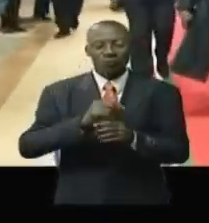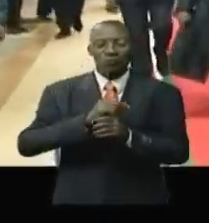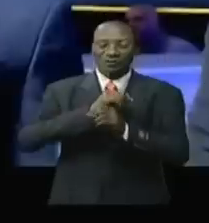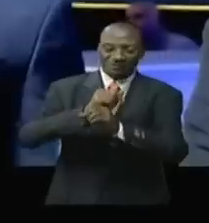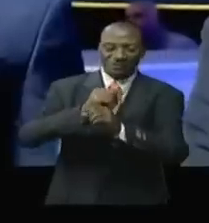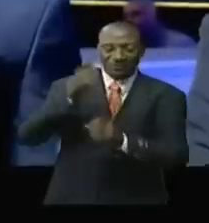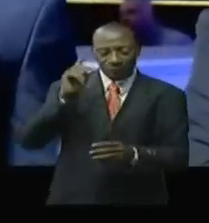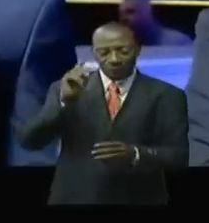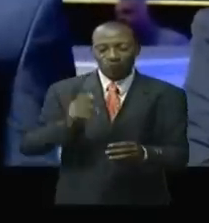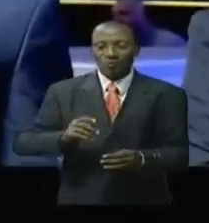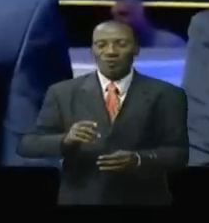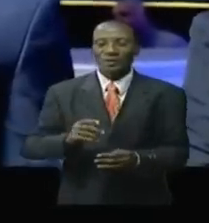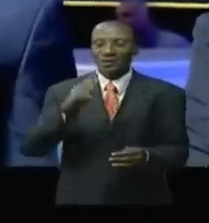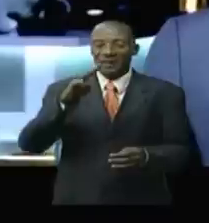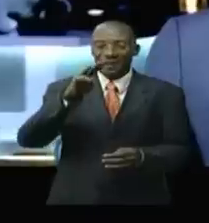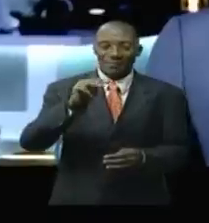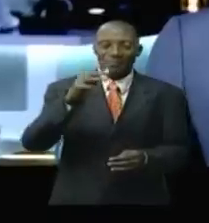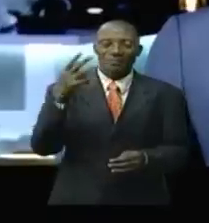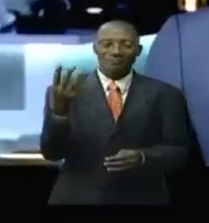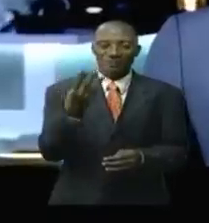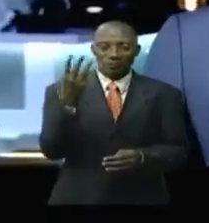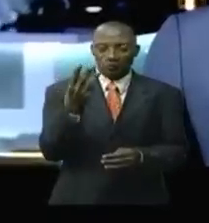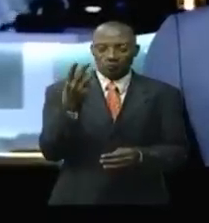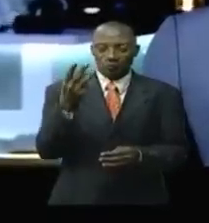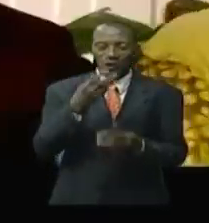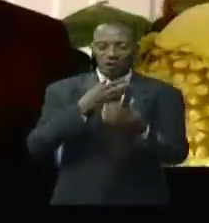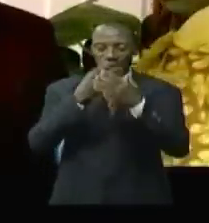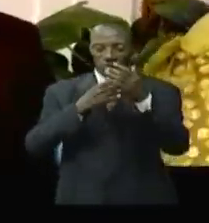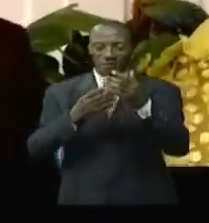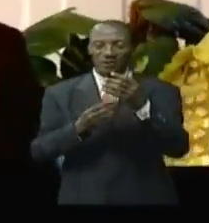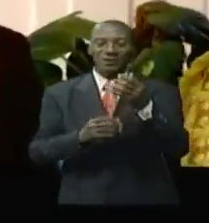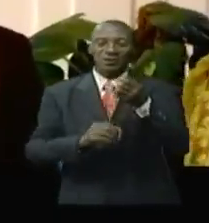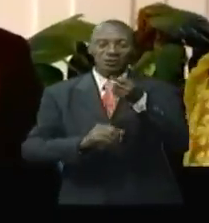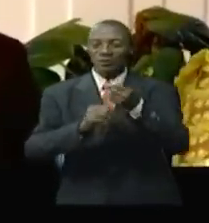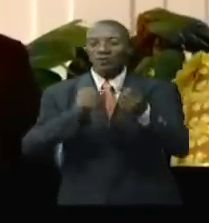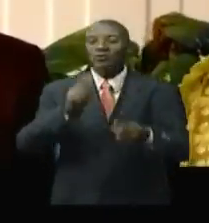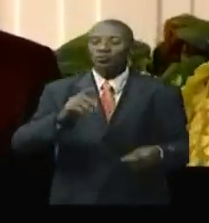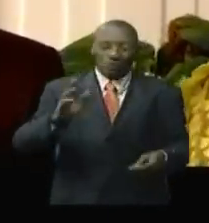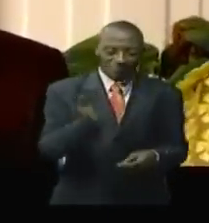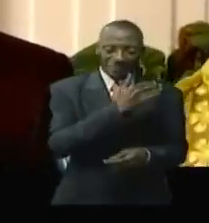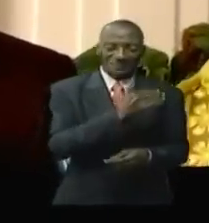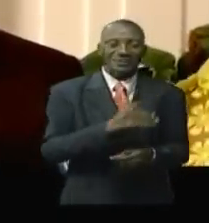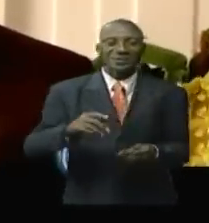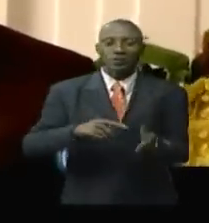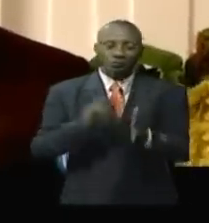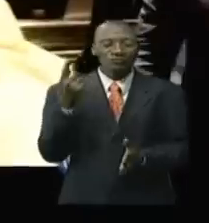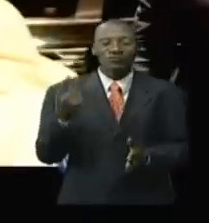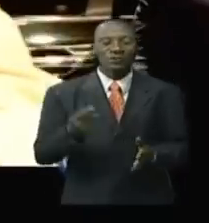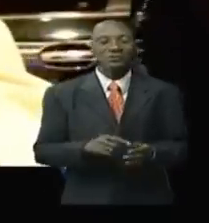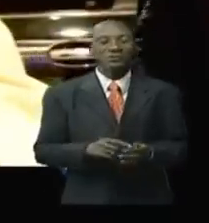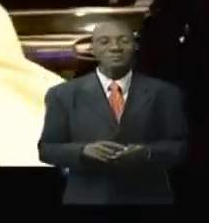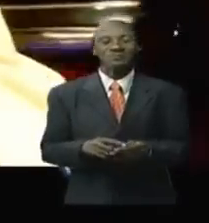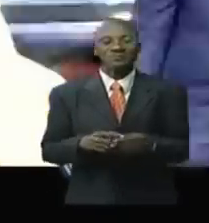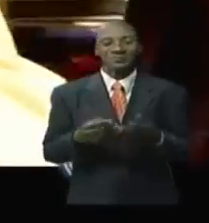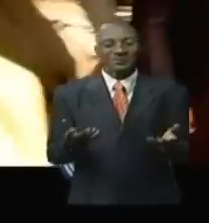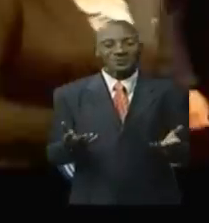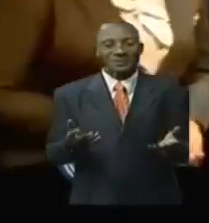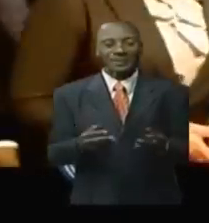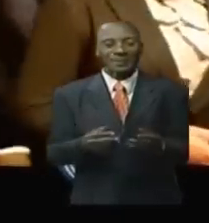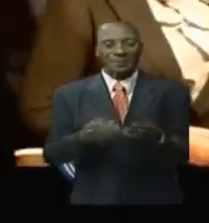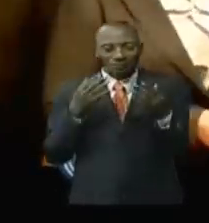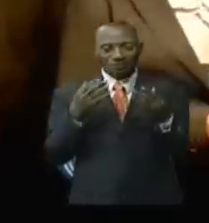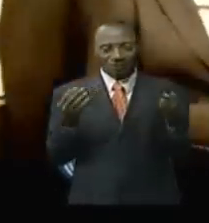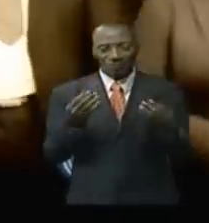retraits immédiats des troupes étrangères du sol congolais. Ce troisième conclave de Nairobi est d'un enjeu important sur la suite